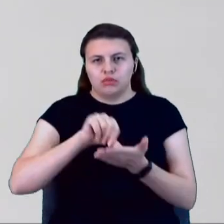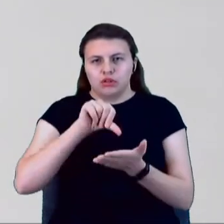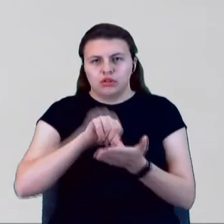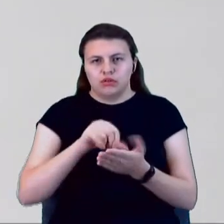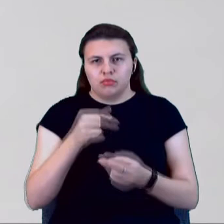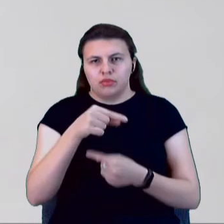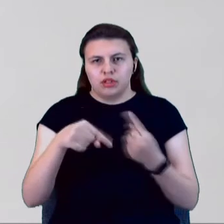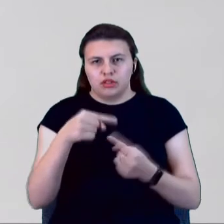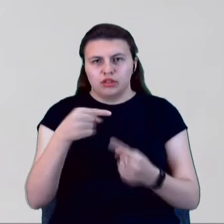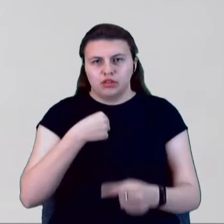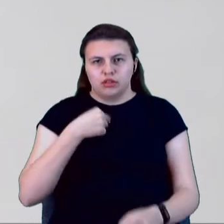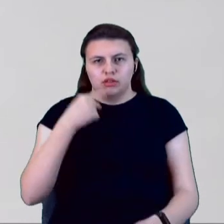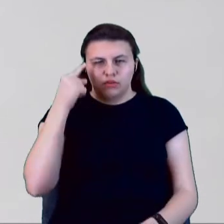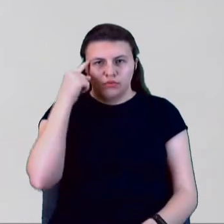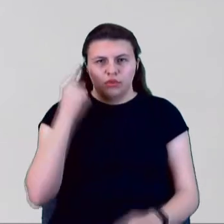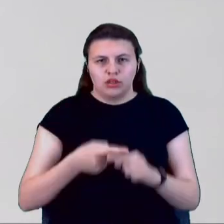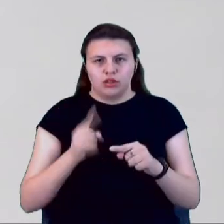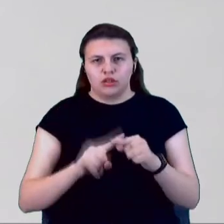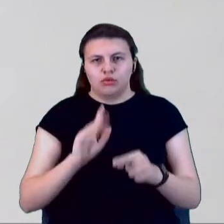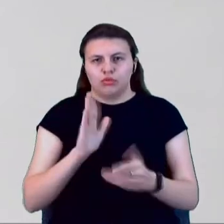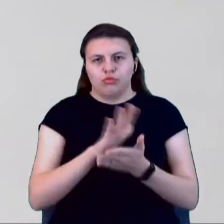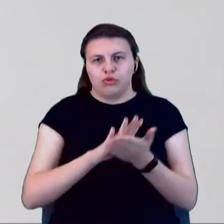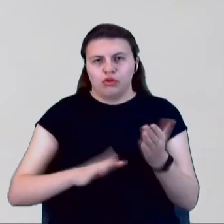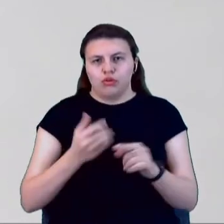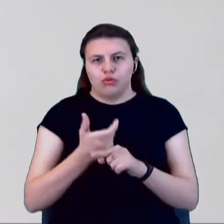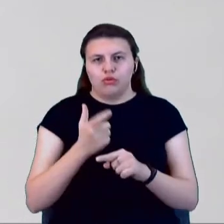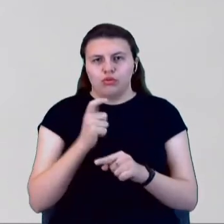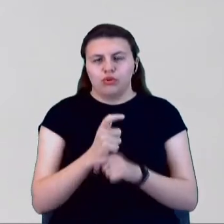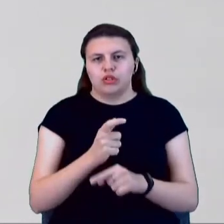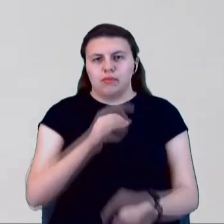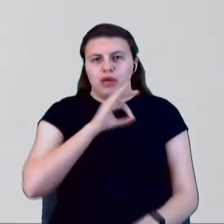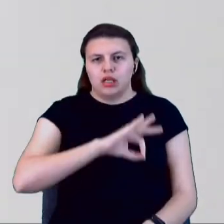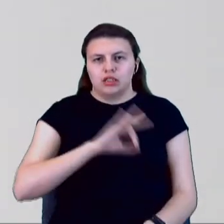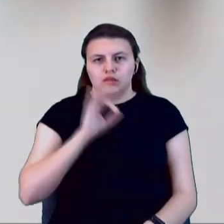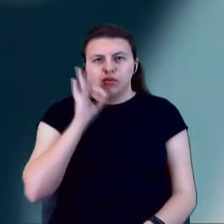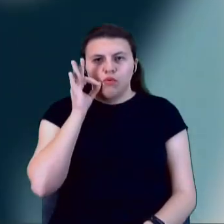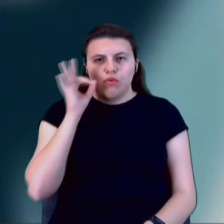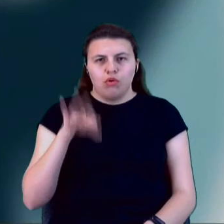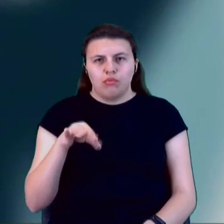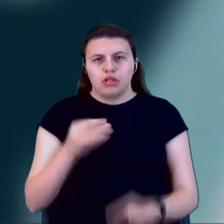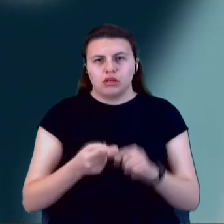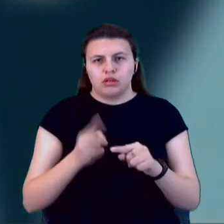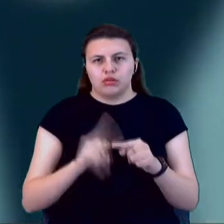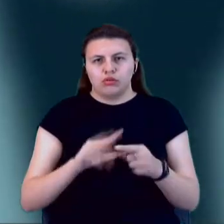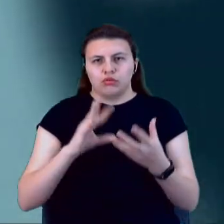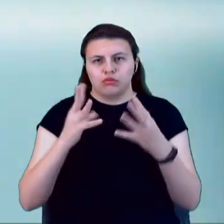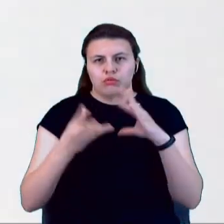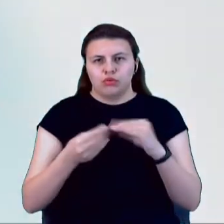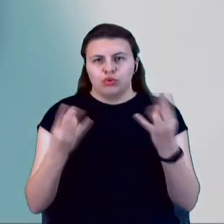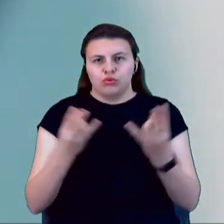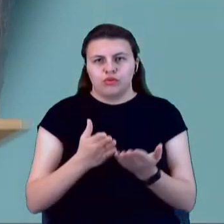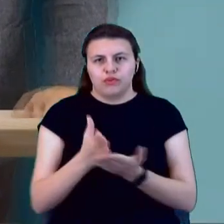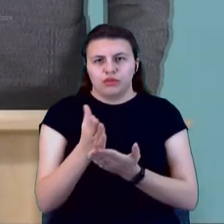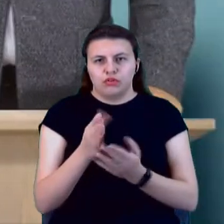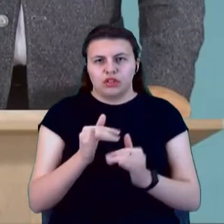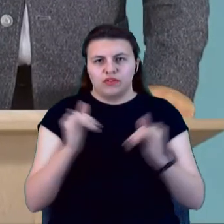будет в продолжении очень полезный опыт, который приведет нас вот к нужному вектору развития нашего города.